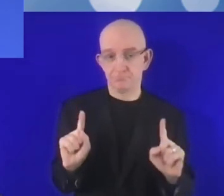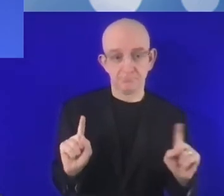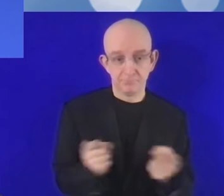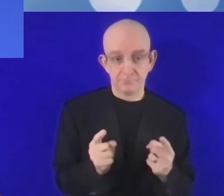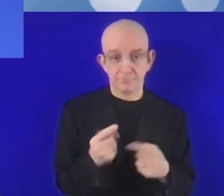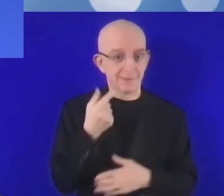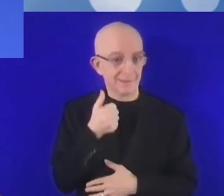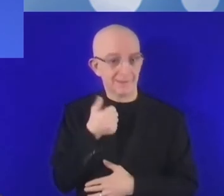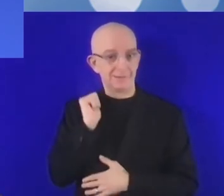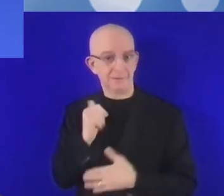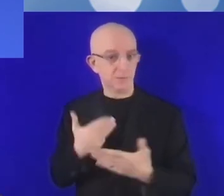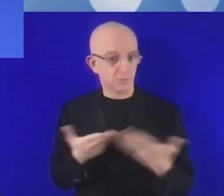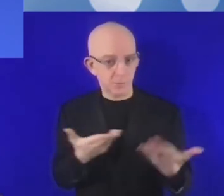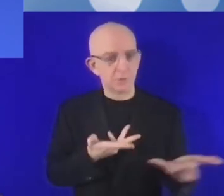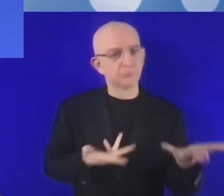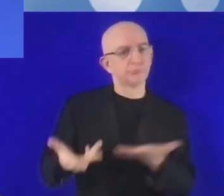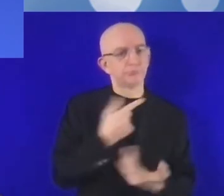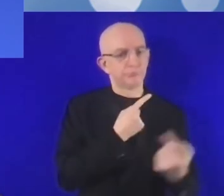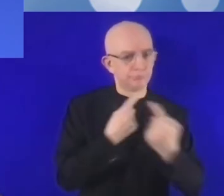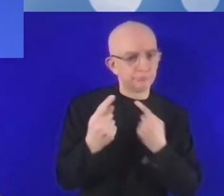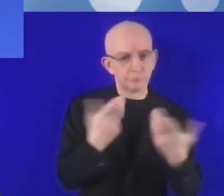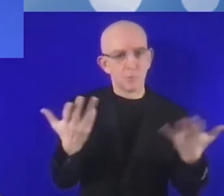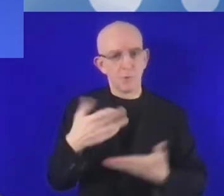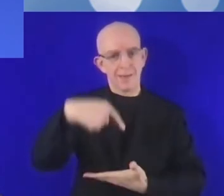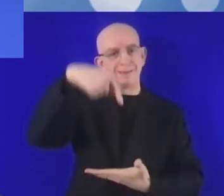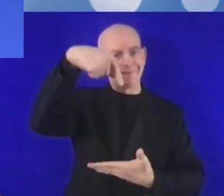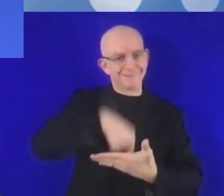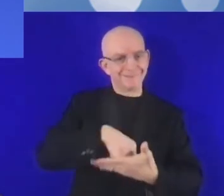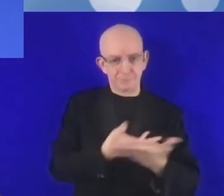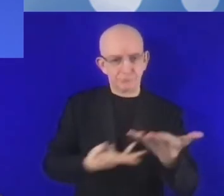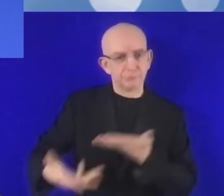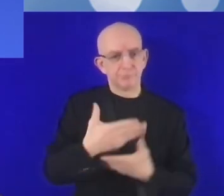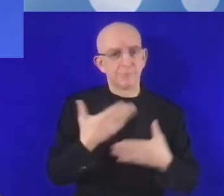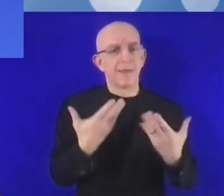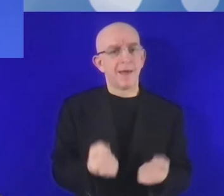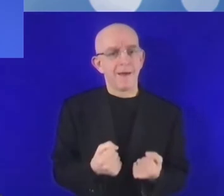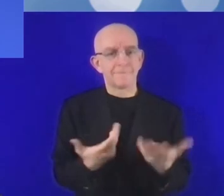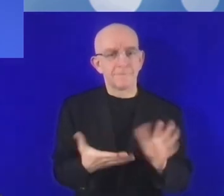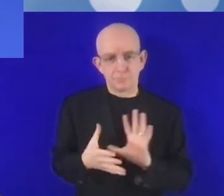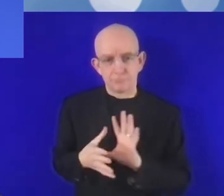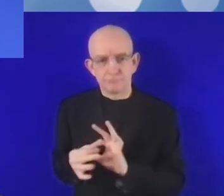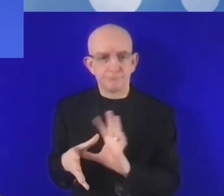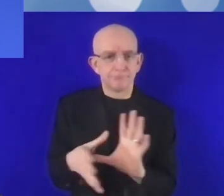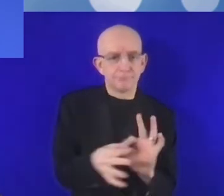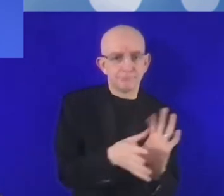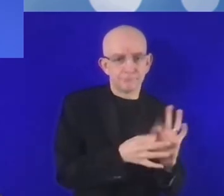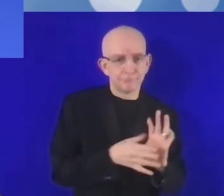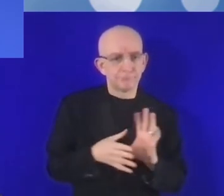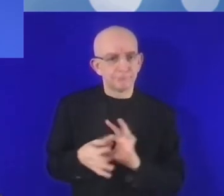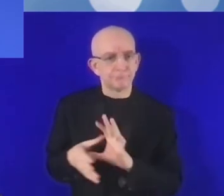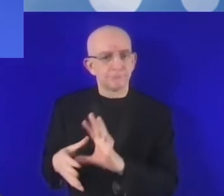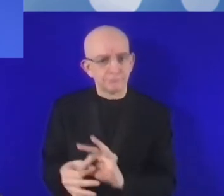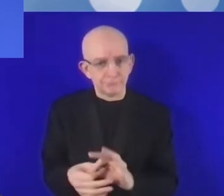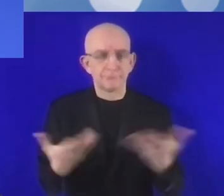infrastructures modernes, à la 5G, à la 6G, et puis l'accès à Internet d'une manière générale, car il y a encore des gens qui n'ont pas